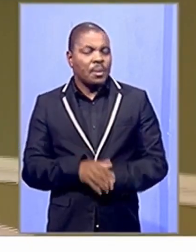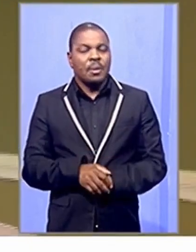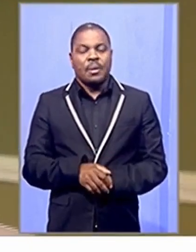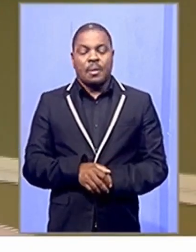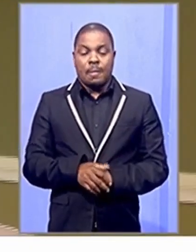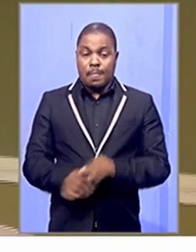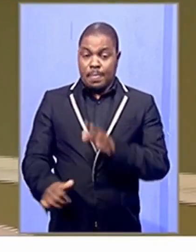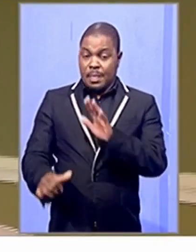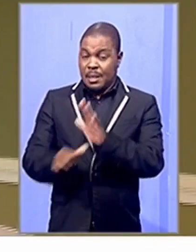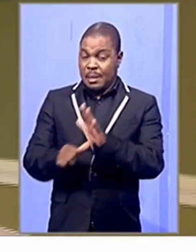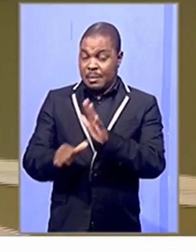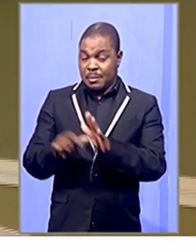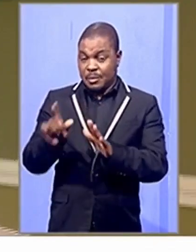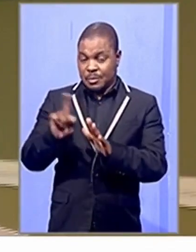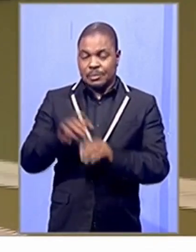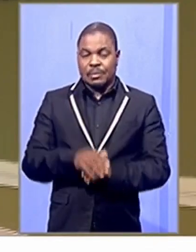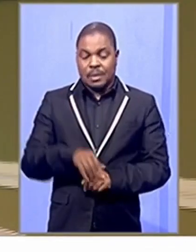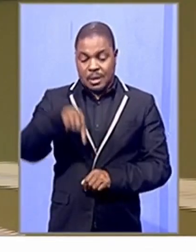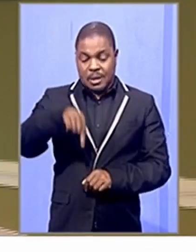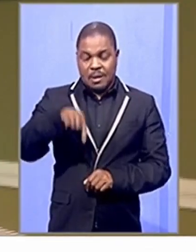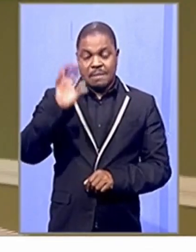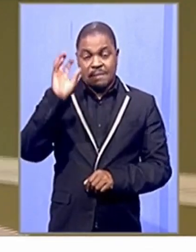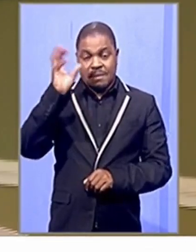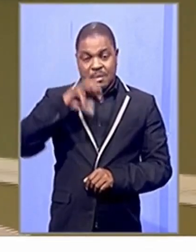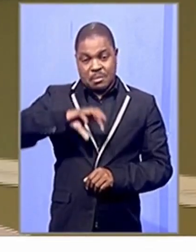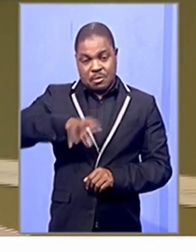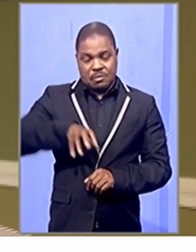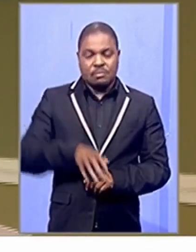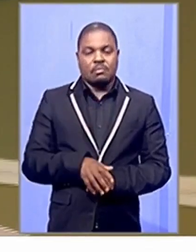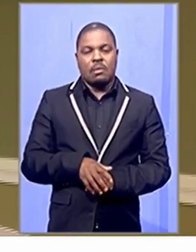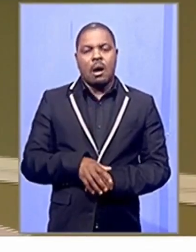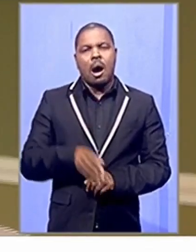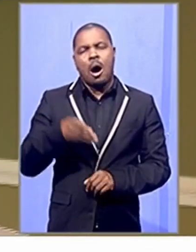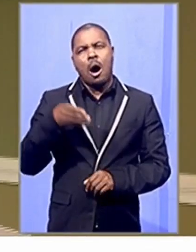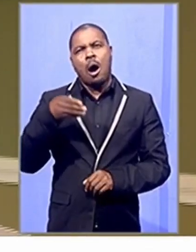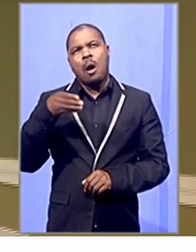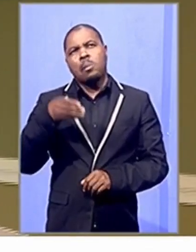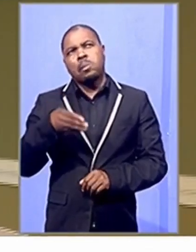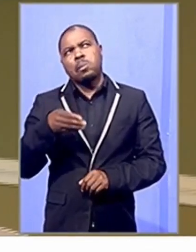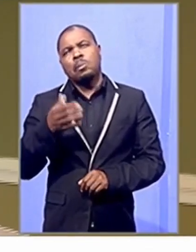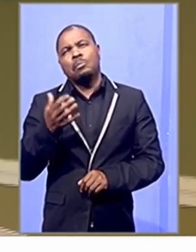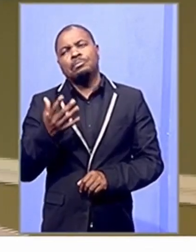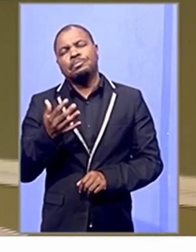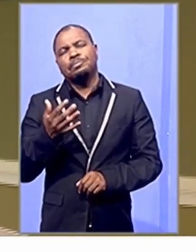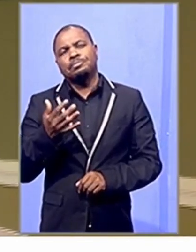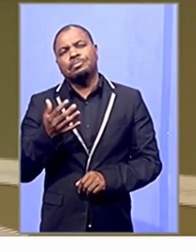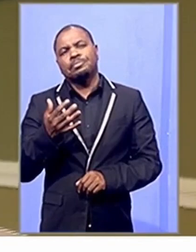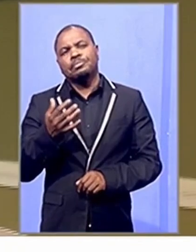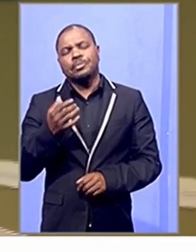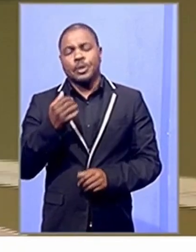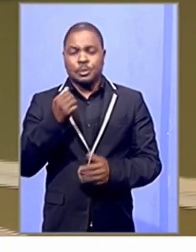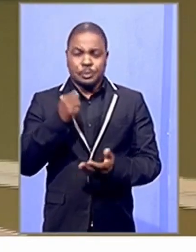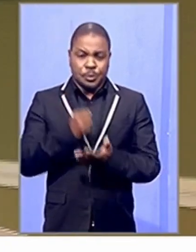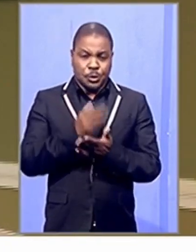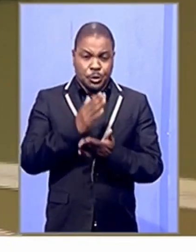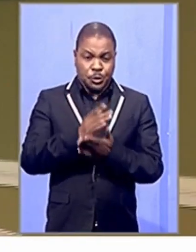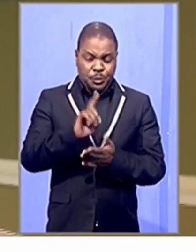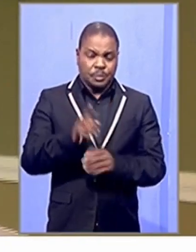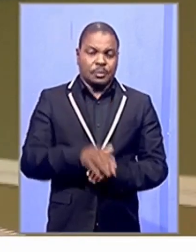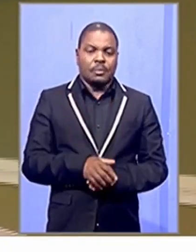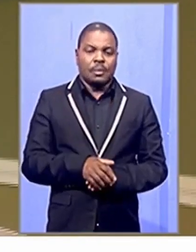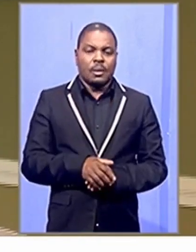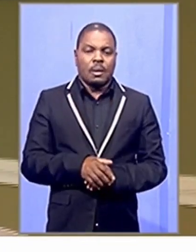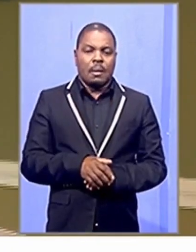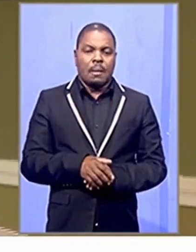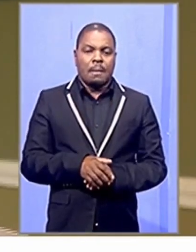Ntho e kgolo kwano Free State ho bile le ho etsa bonnete ba hore